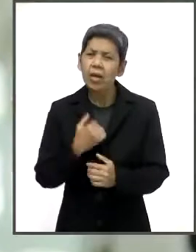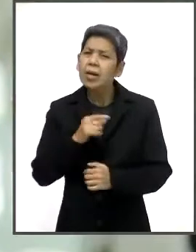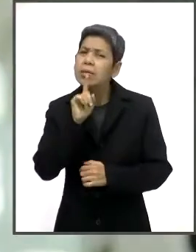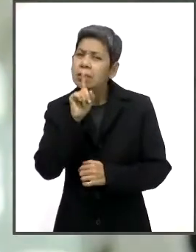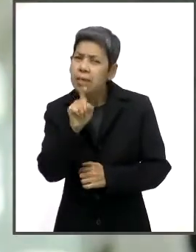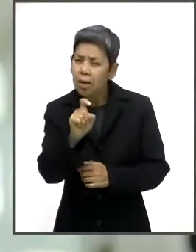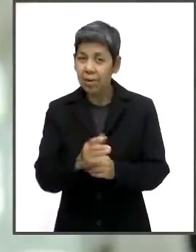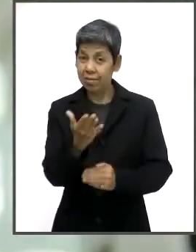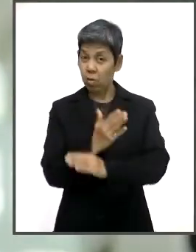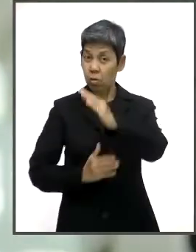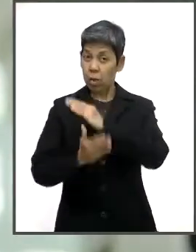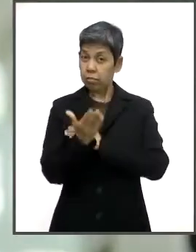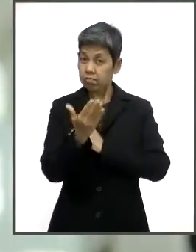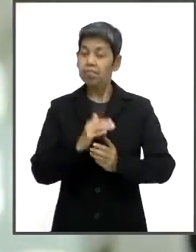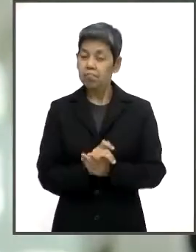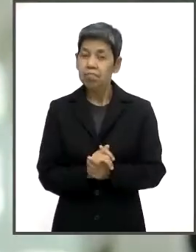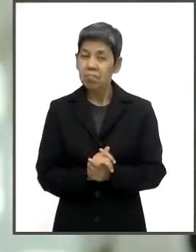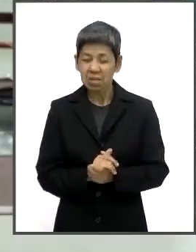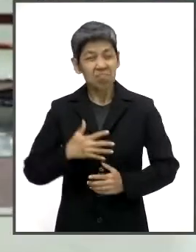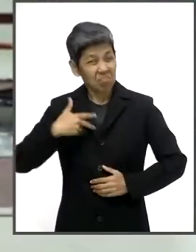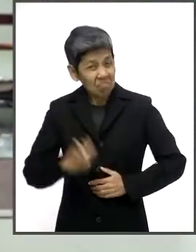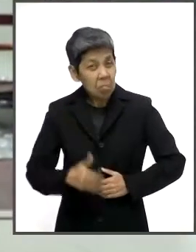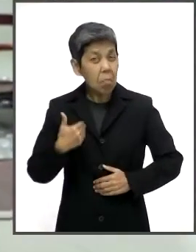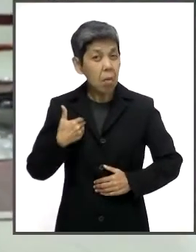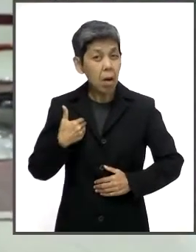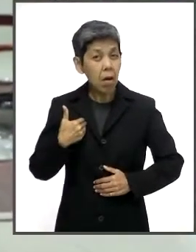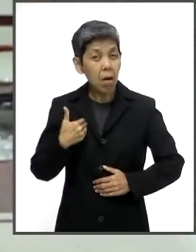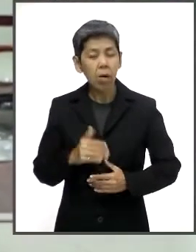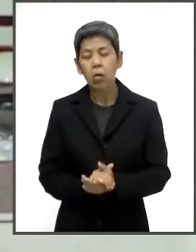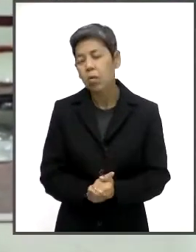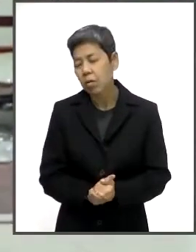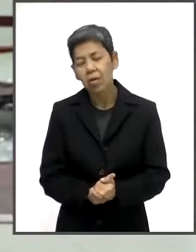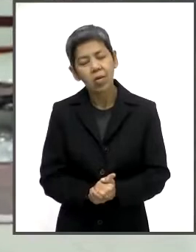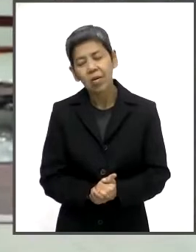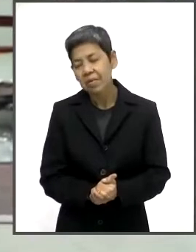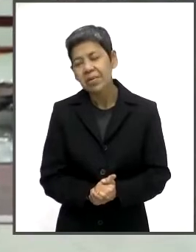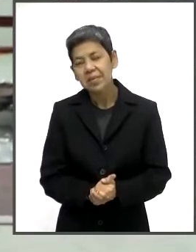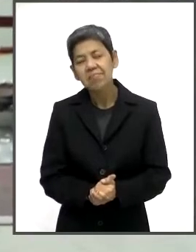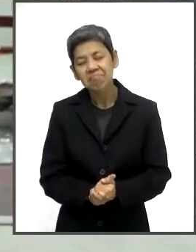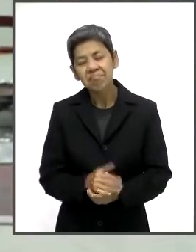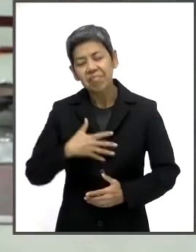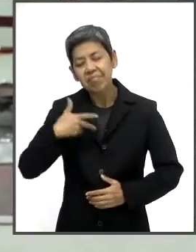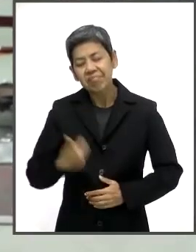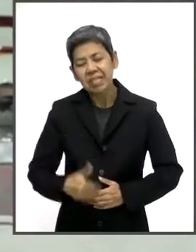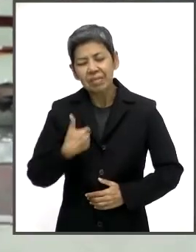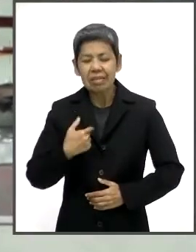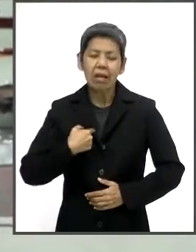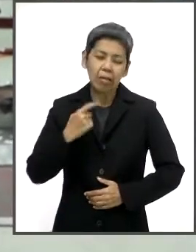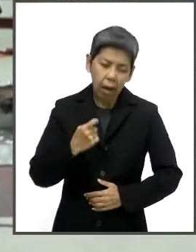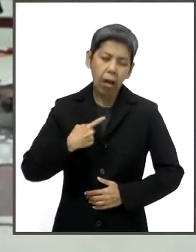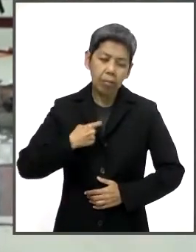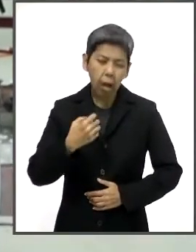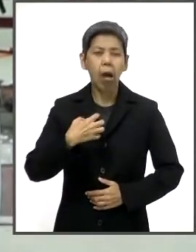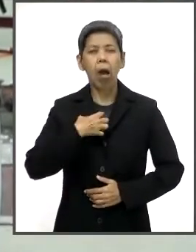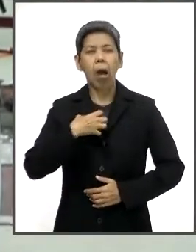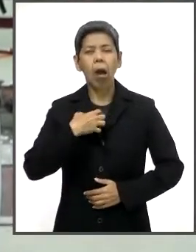พอตอนที่เราพิการเนี่ยพี่ท้อไหมตอนนั้นเนี่ย ยอมรับว่าท้อถึงขั้นคิดฆ่าตัวต